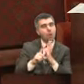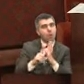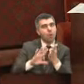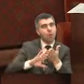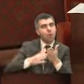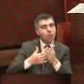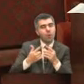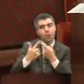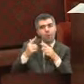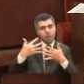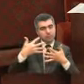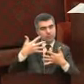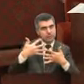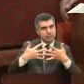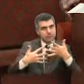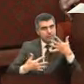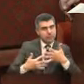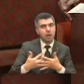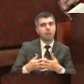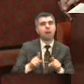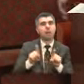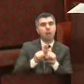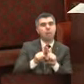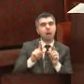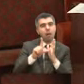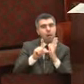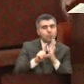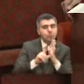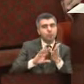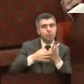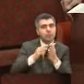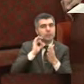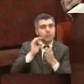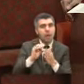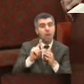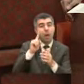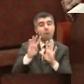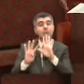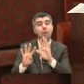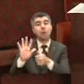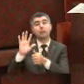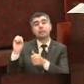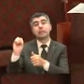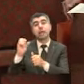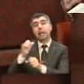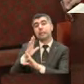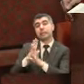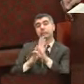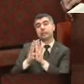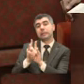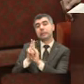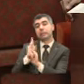وفيها واحد العدد ديال المحاور منها مراجعة الإطار القانوني للقطاع اللي تيرجع للستينيات من القرن الماضي، وضع مرجع